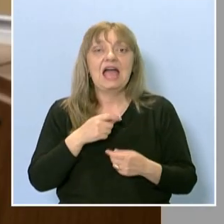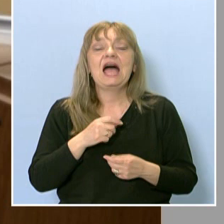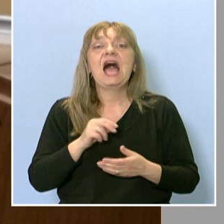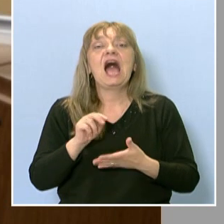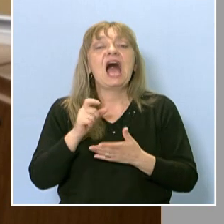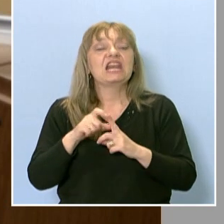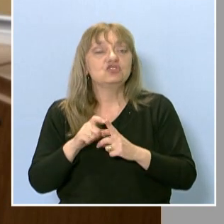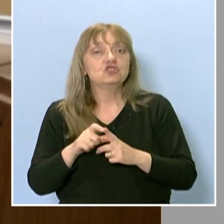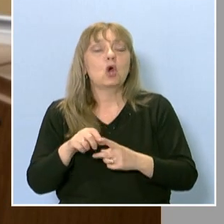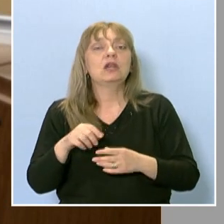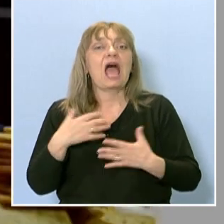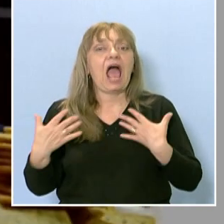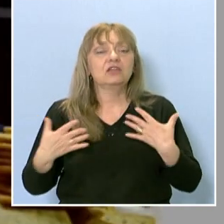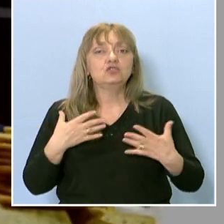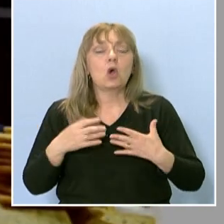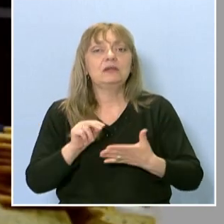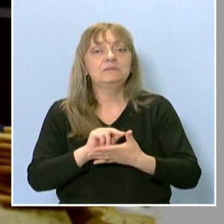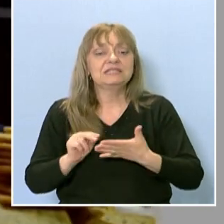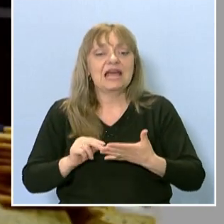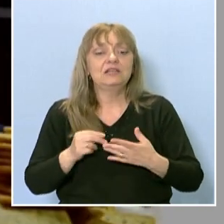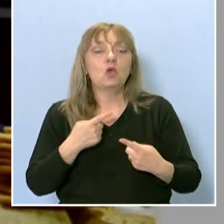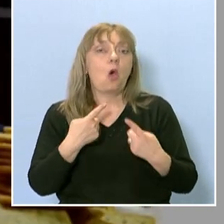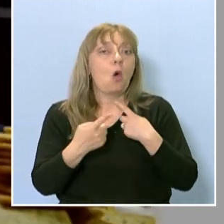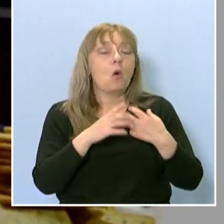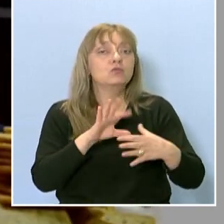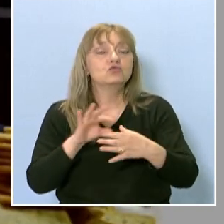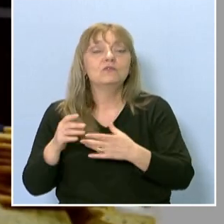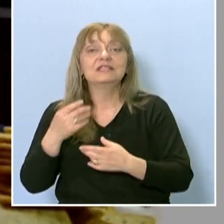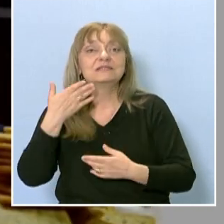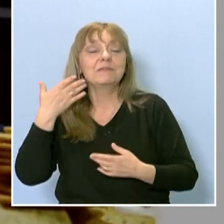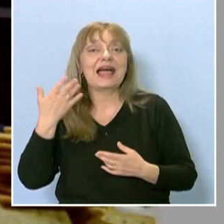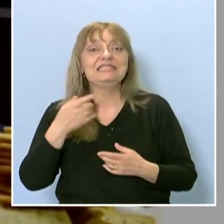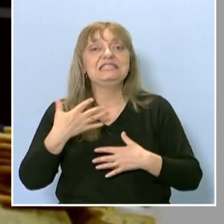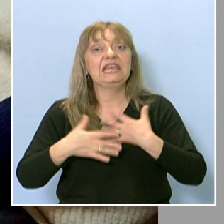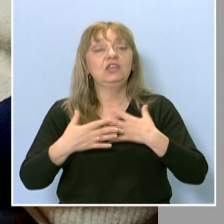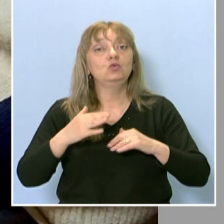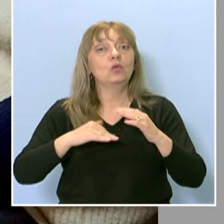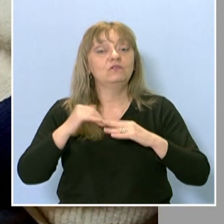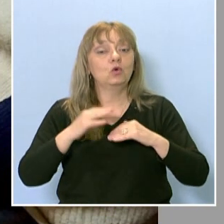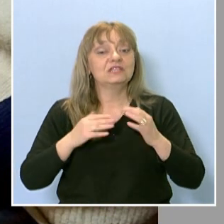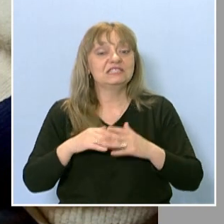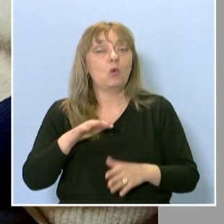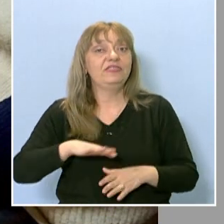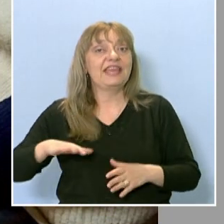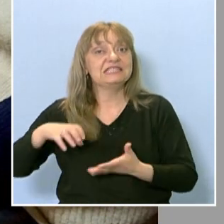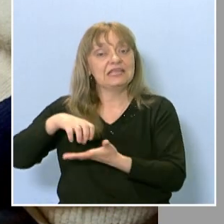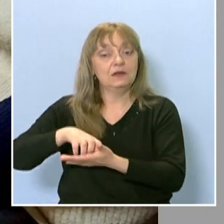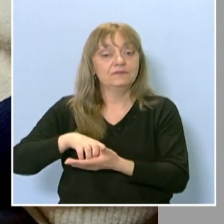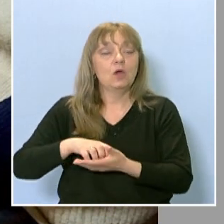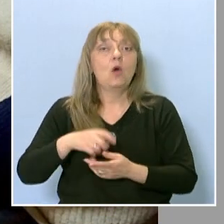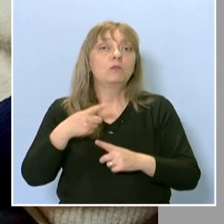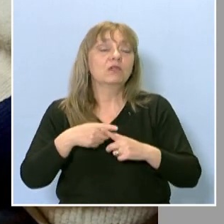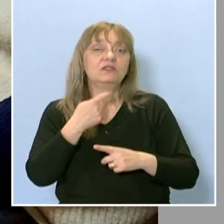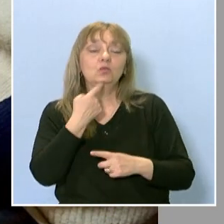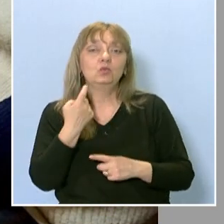актьори, писатели, продуценти, хореографи, поети общуват с младите кинотворци в Общинския детски комплекс. От половин година срещите се превръщат